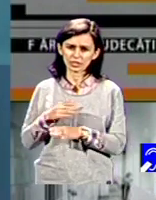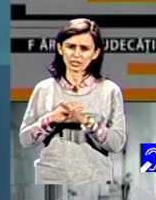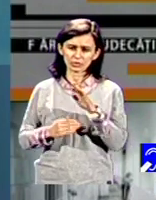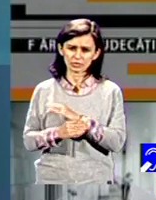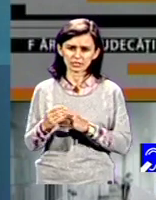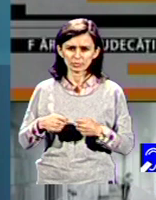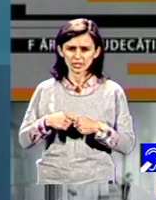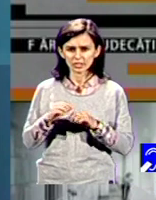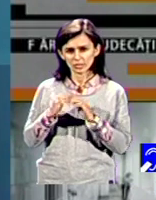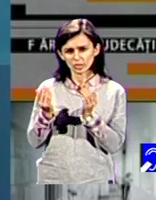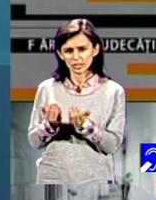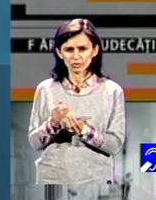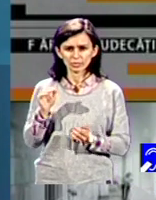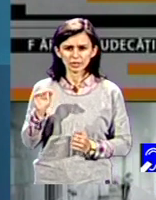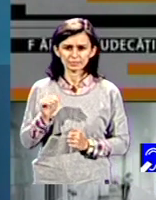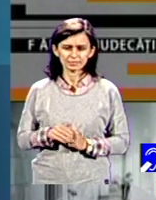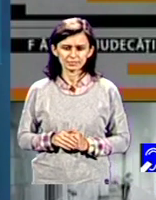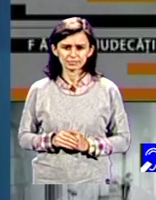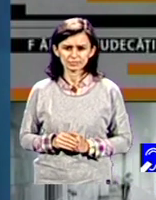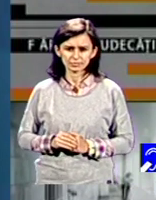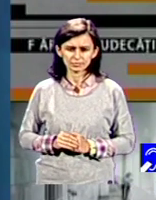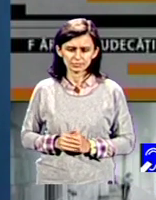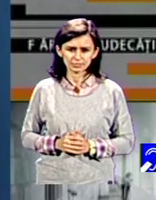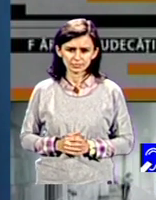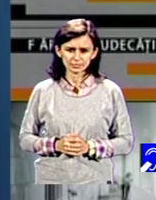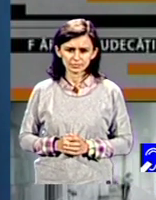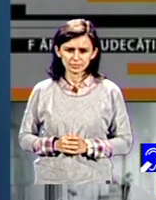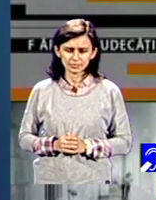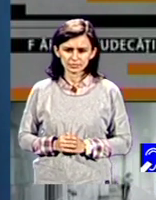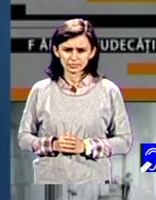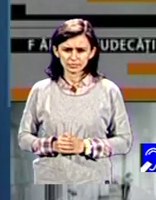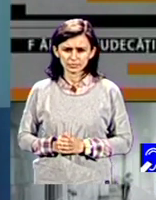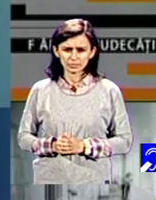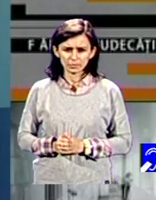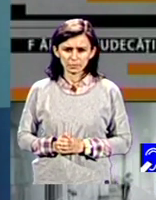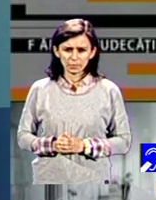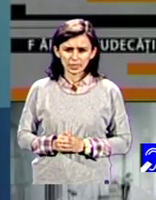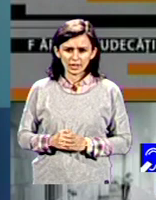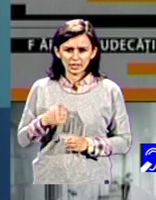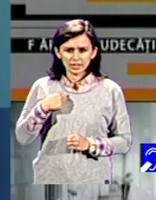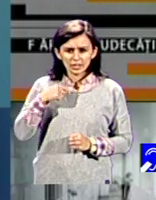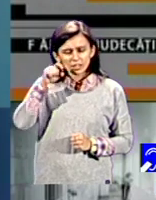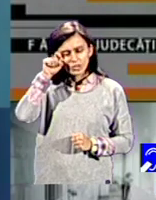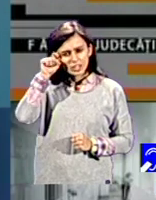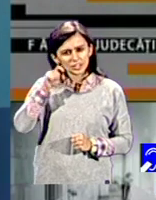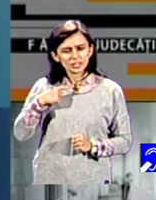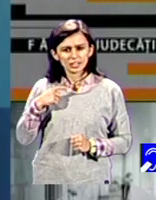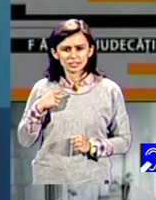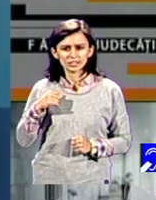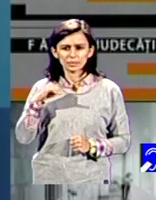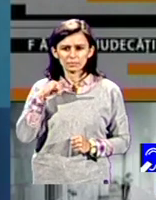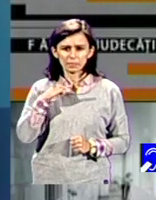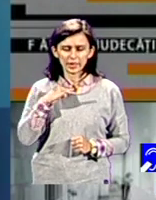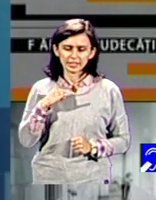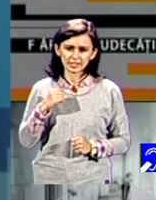dizabilități din întreaga lume am mea e Se apropie interesant citat după care a început